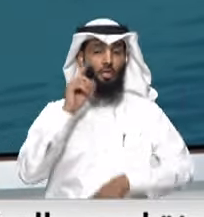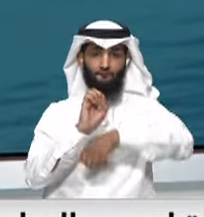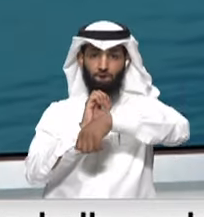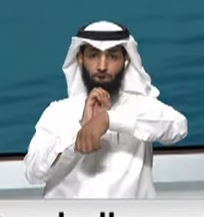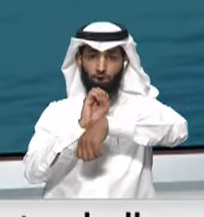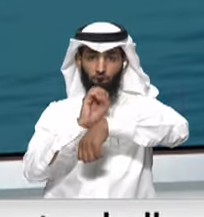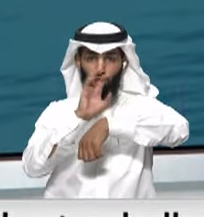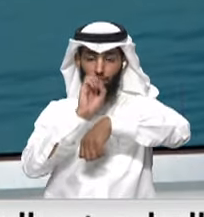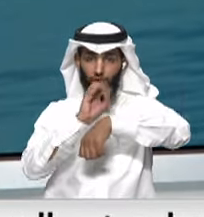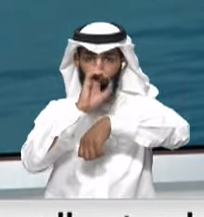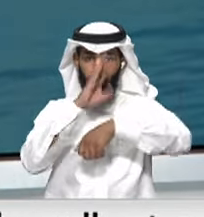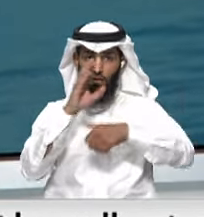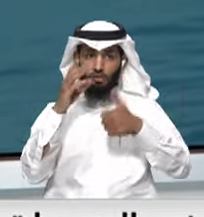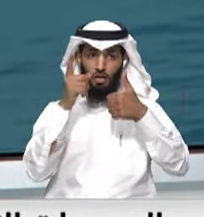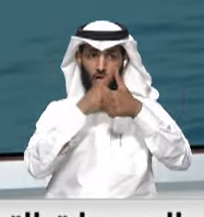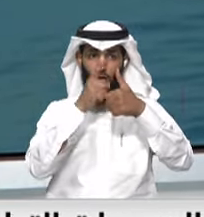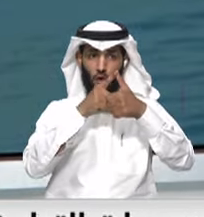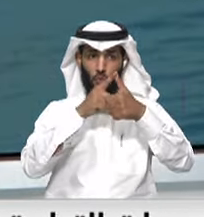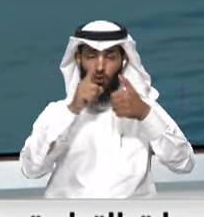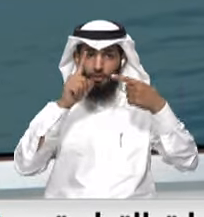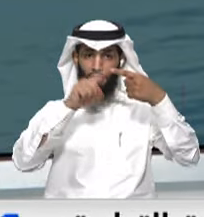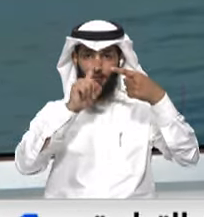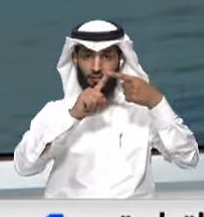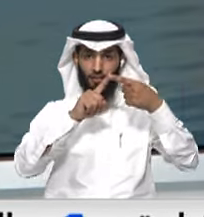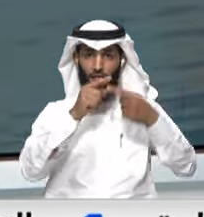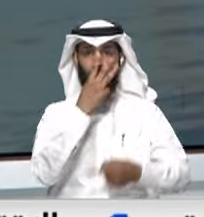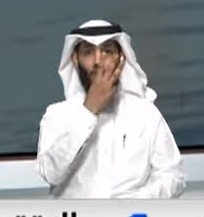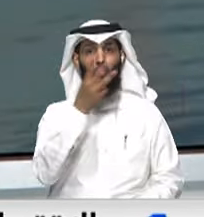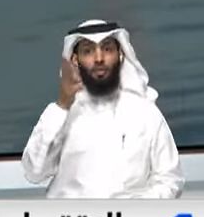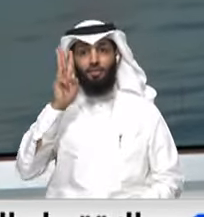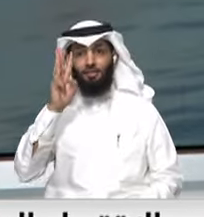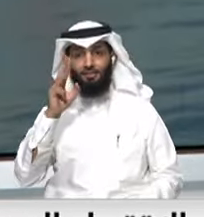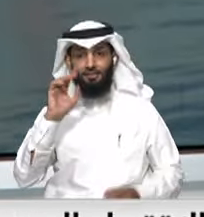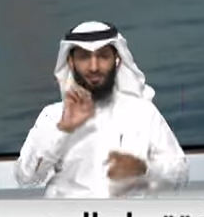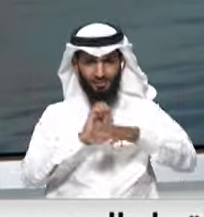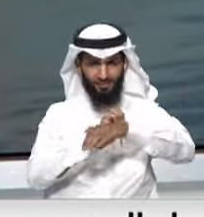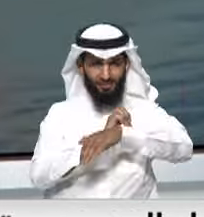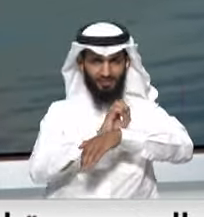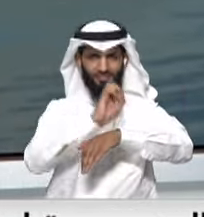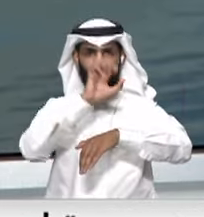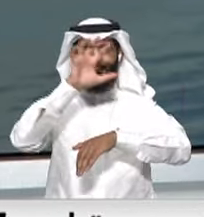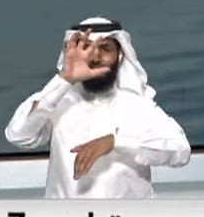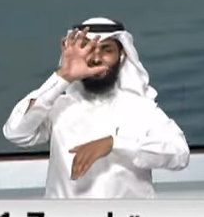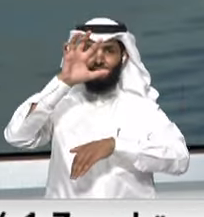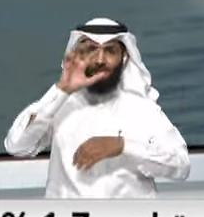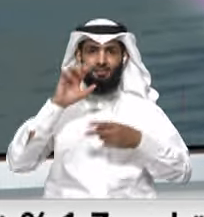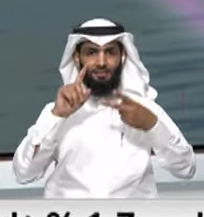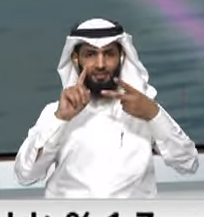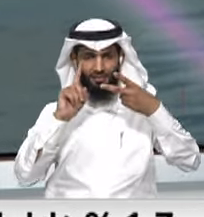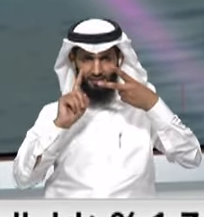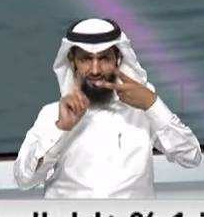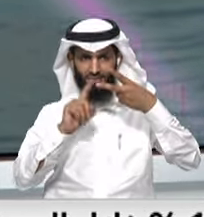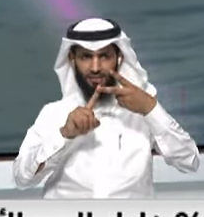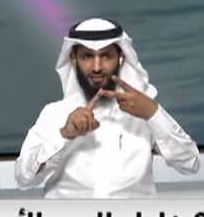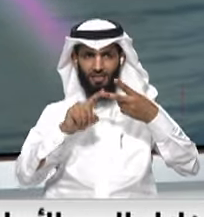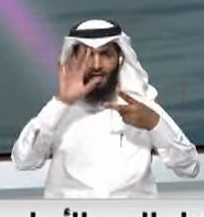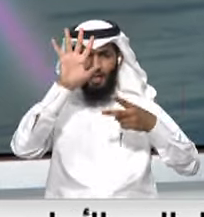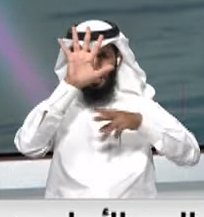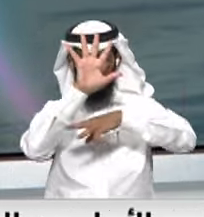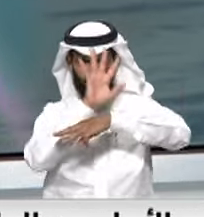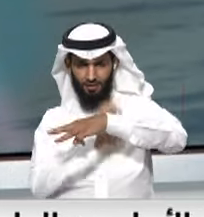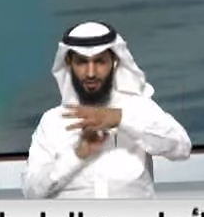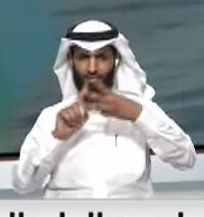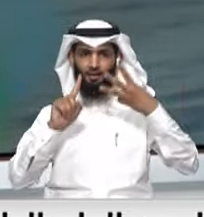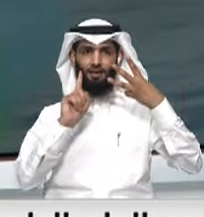التوقيت المحلي لمدينه الكويت الساعه 3 و13 دقيقه شروق الشمس الساعه 4 و48 دقيقه غروب الشمس الساعه